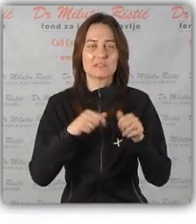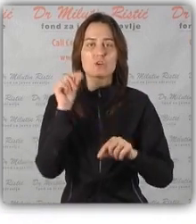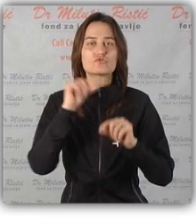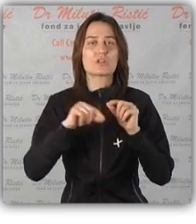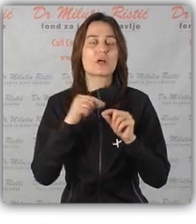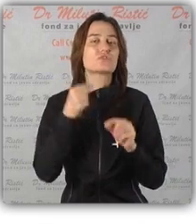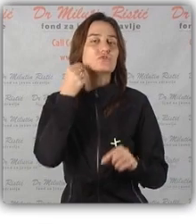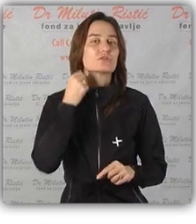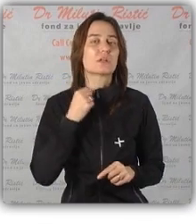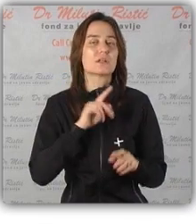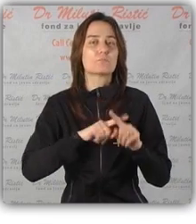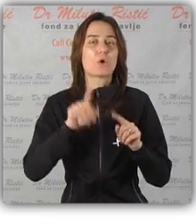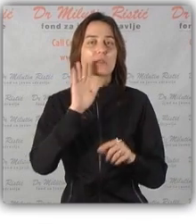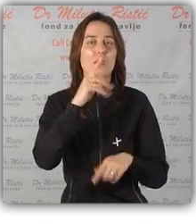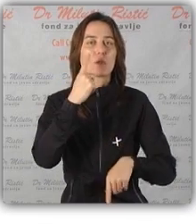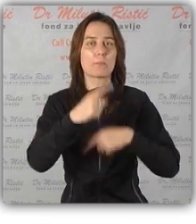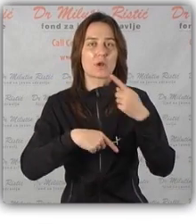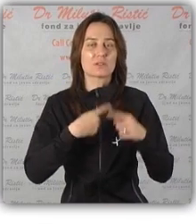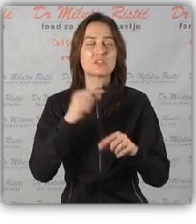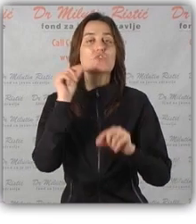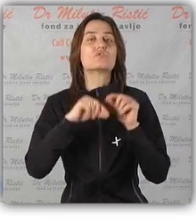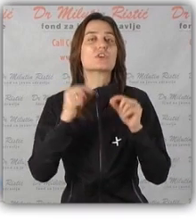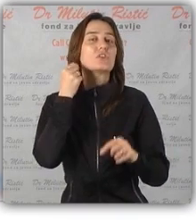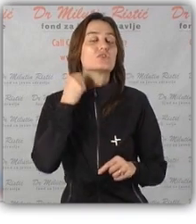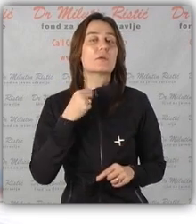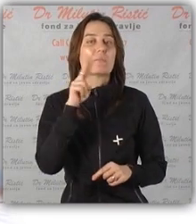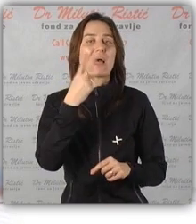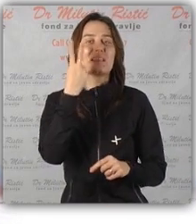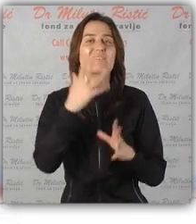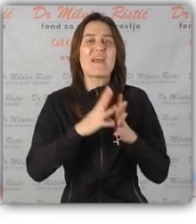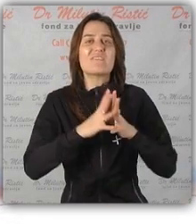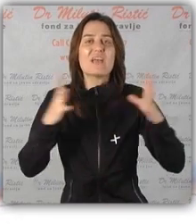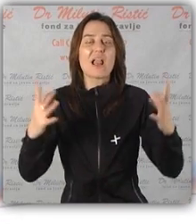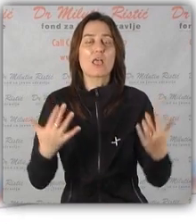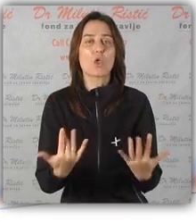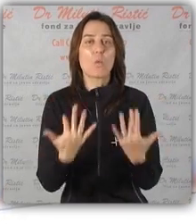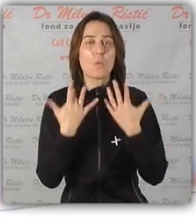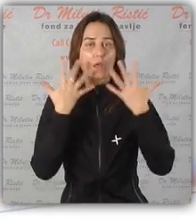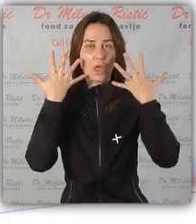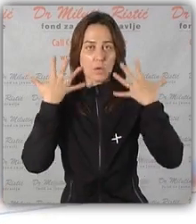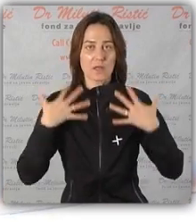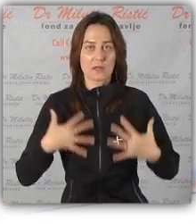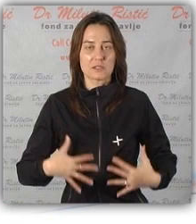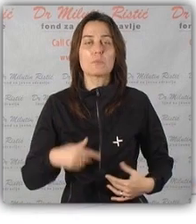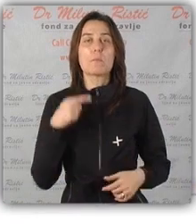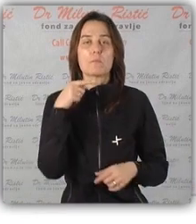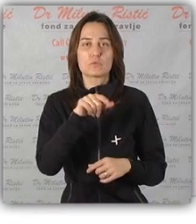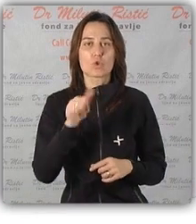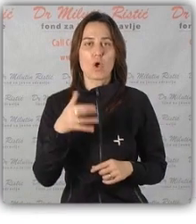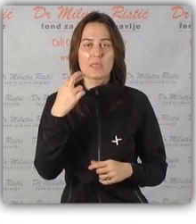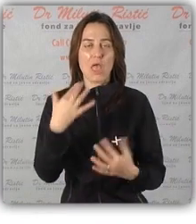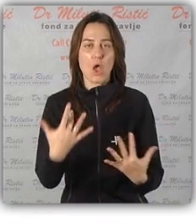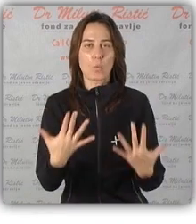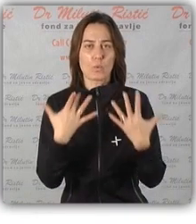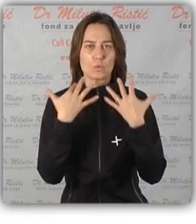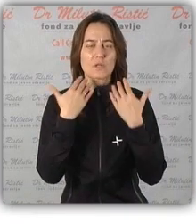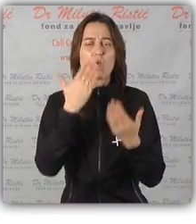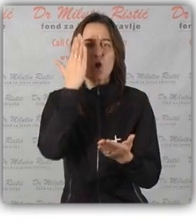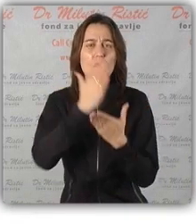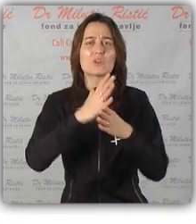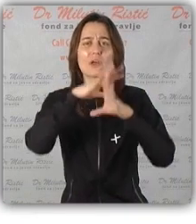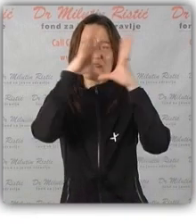odnosno odstranjenja štitaste žlezde zbog neoprocesa. Štitasta žlezda ima dve velike uloge u organizmu, to je